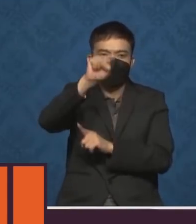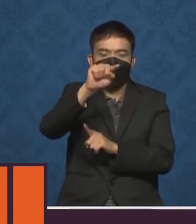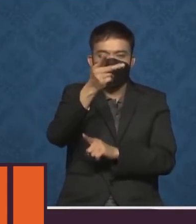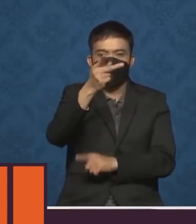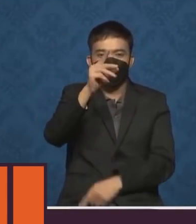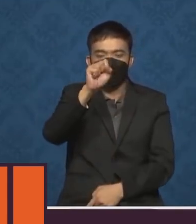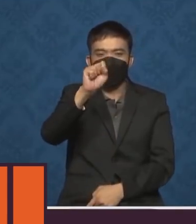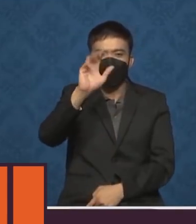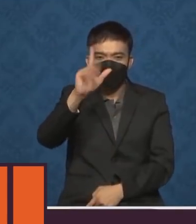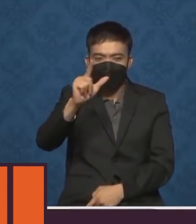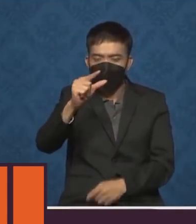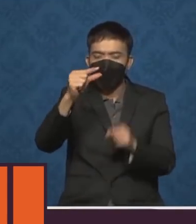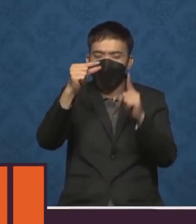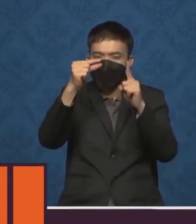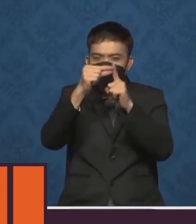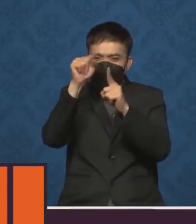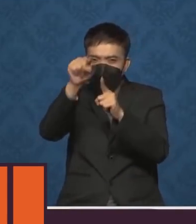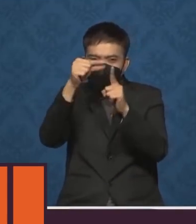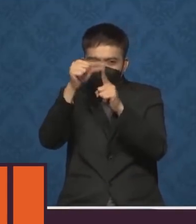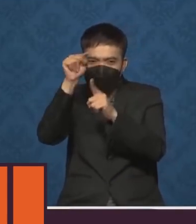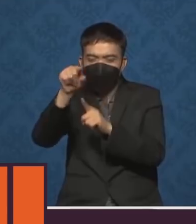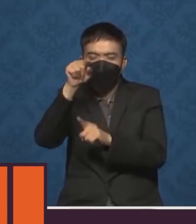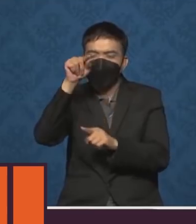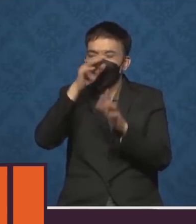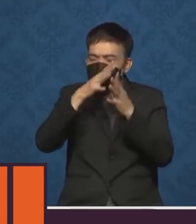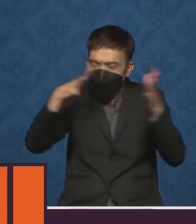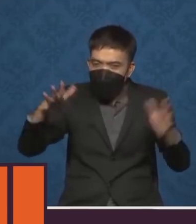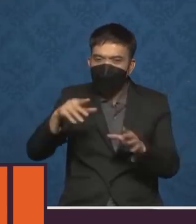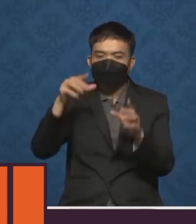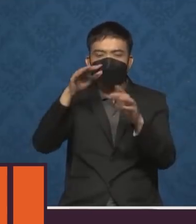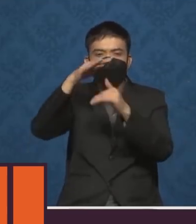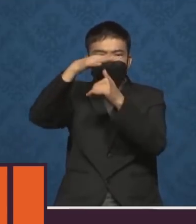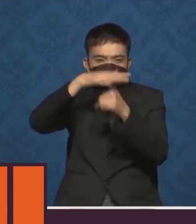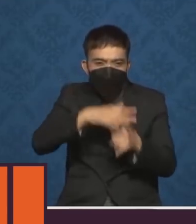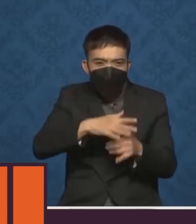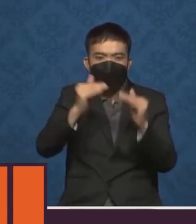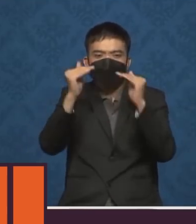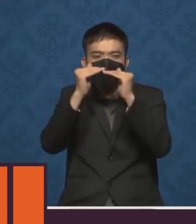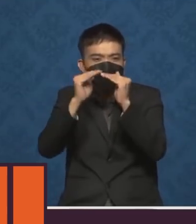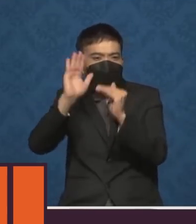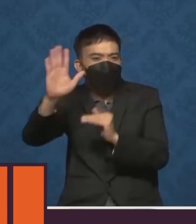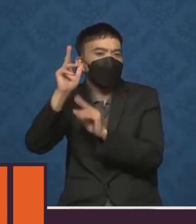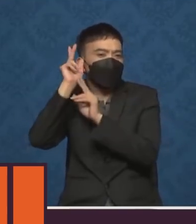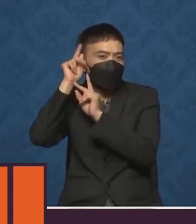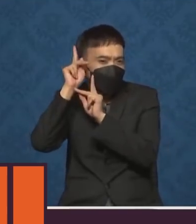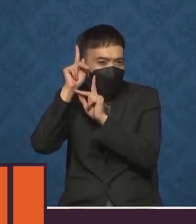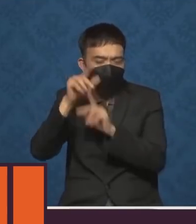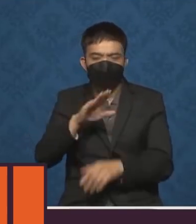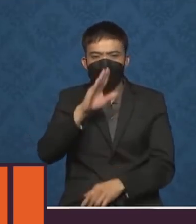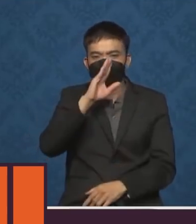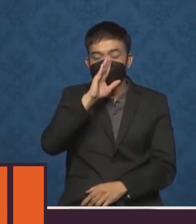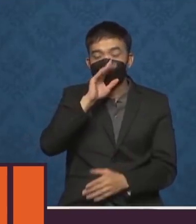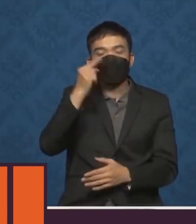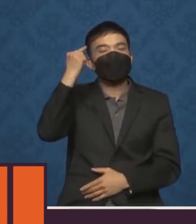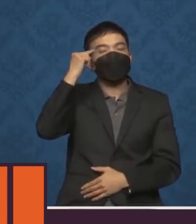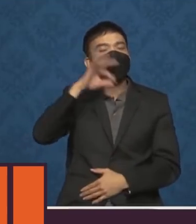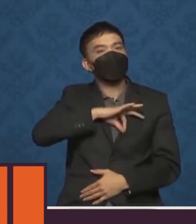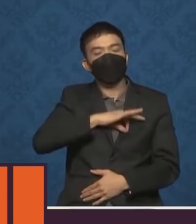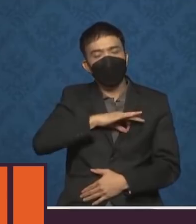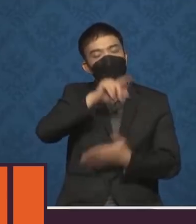ากที่ปิดกั้นสิทธิเสรีภาพของสื่อมวลชนเรานึกว่าเรื่องนี้จะดีขึ้นนะครับเมื่อมีการเลือกตั้ง